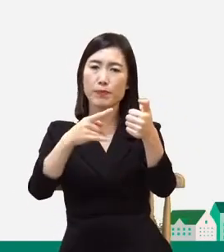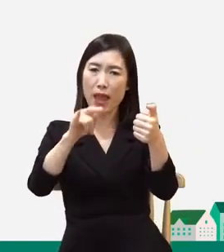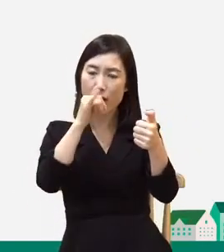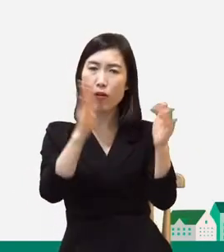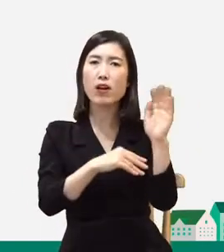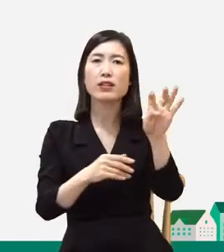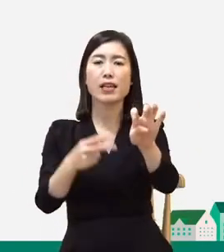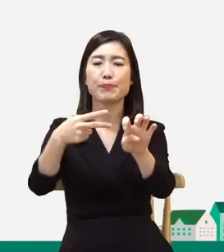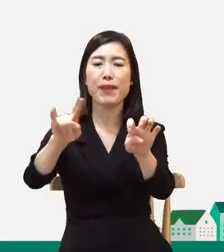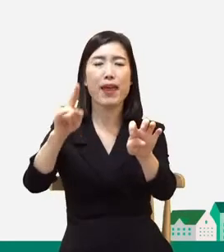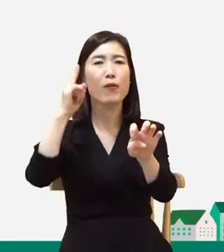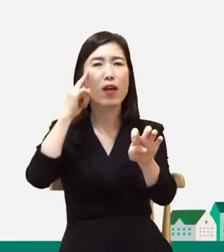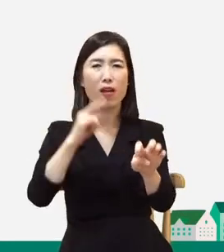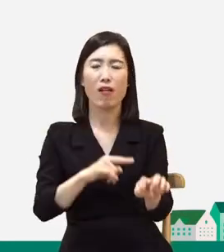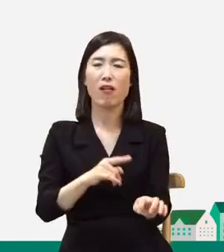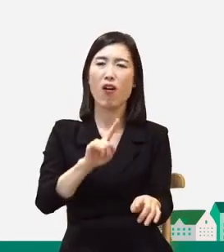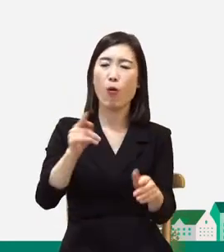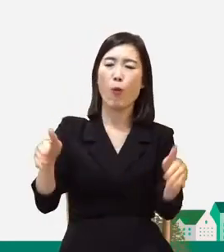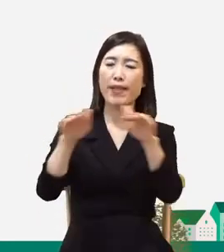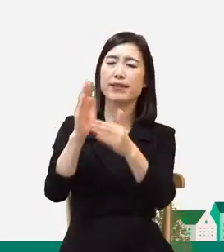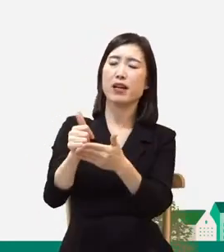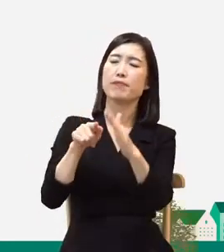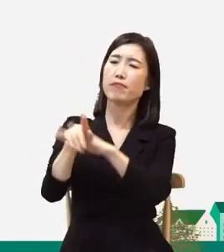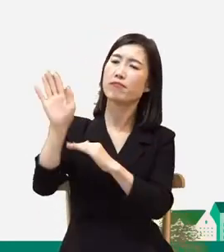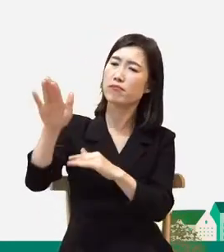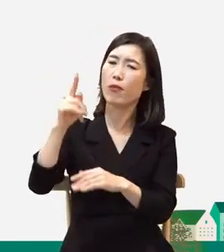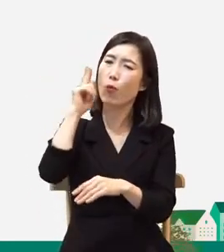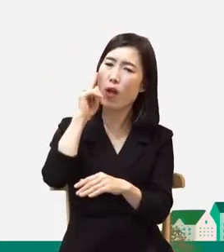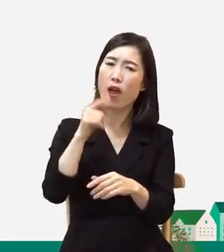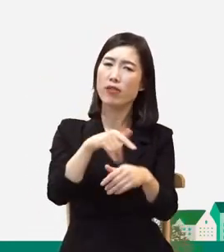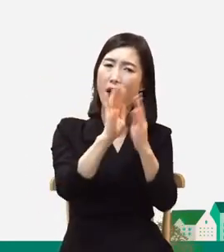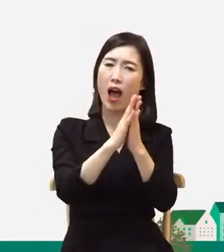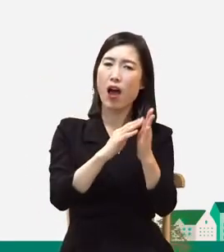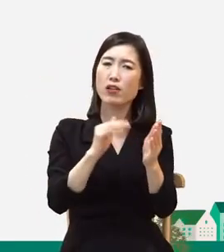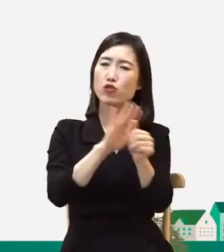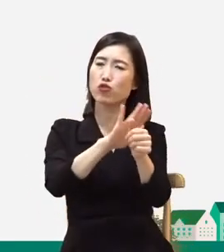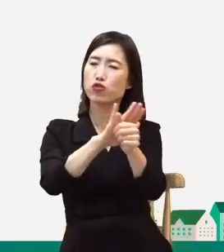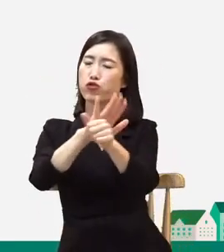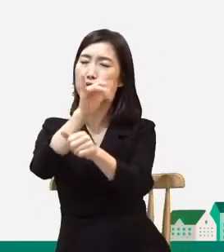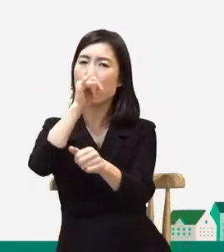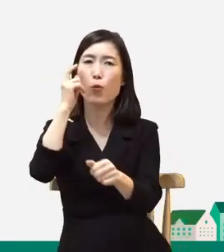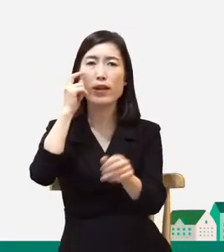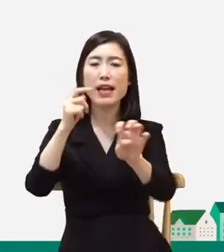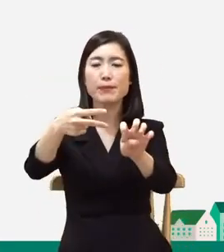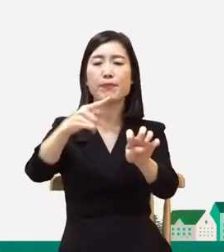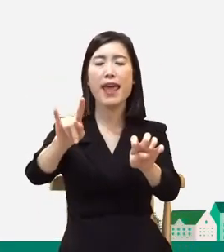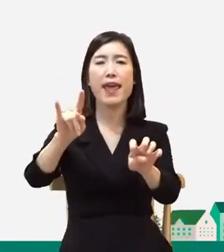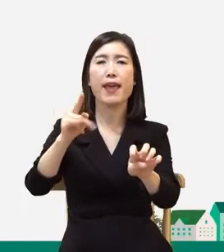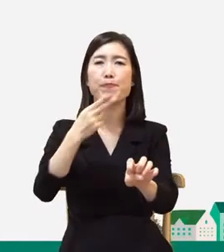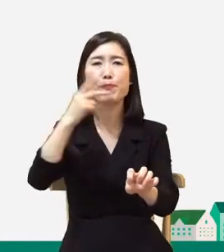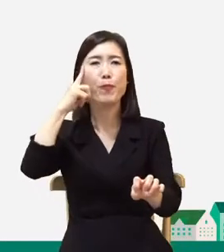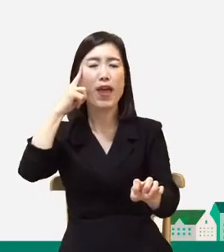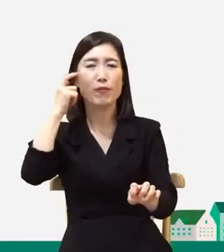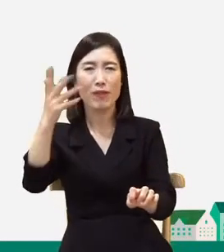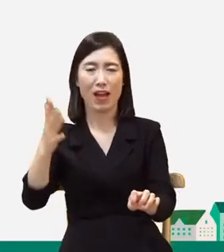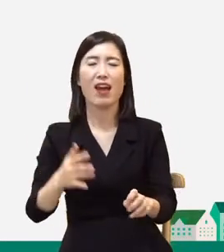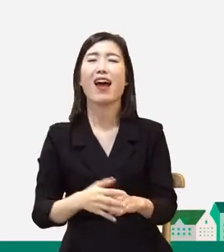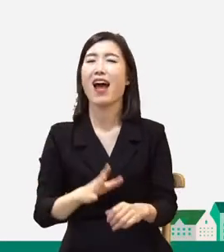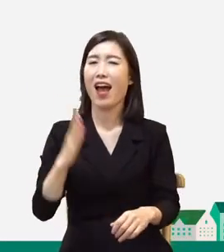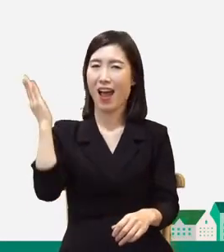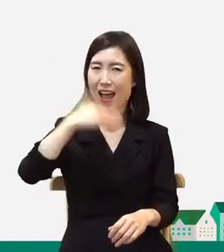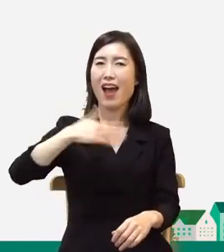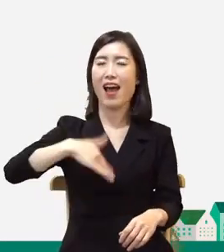이렇게 말씀하시더라고요. 왜 관장님, 왜 40대 회원 모임 없습니까? 이렇게 얘기하셔서 저희가 내년 2021년에는